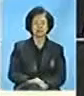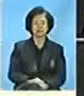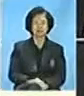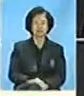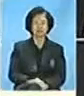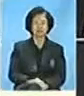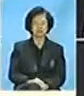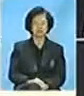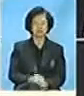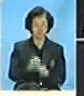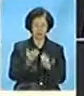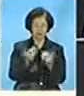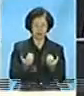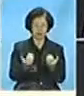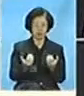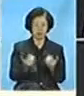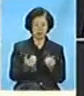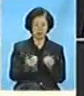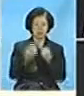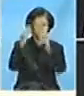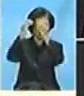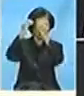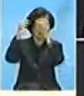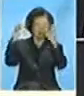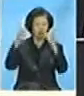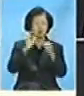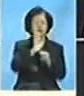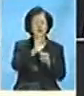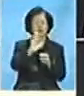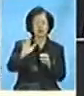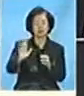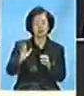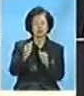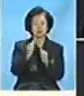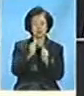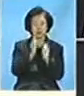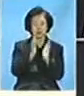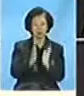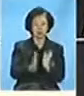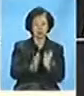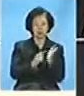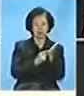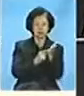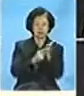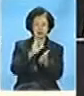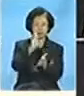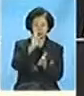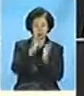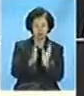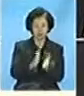ท่านสมาชิกคะขณะนี้การแสดงวิสัยทัศน์ของผู้ที่ได้รับการเสนอชื่อทั้ง7ท่านเรียบร้อยแล้วนะคะ